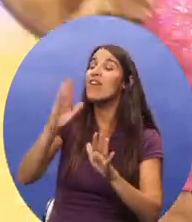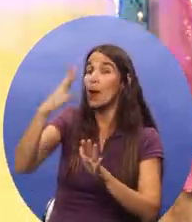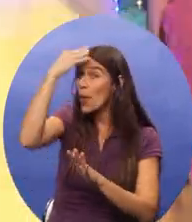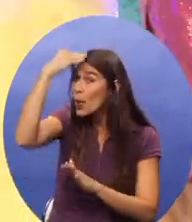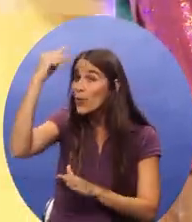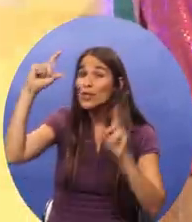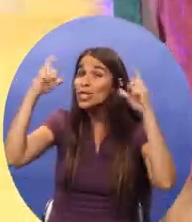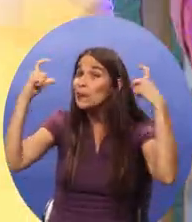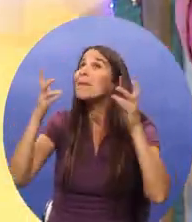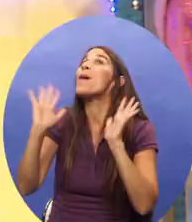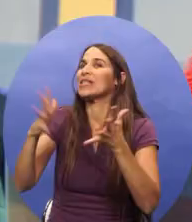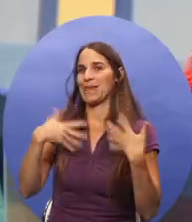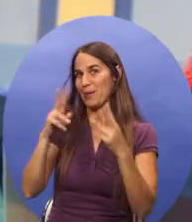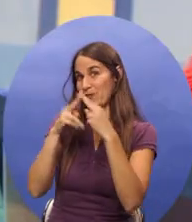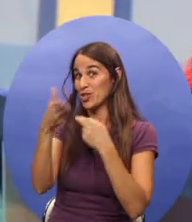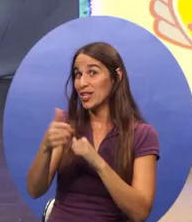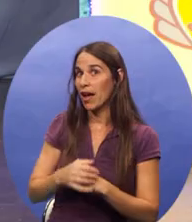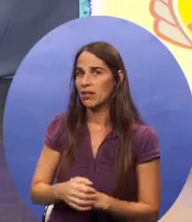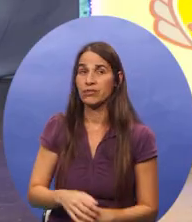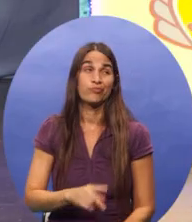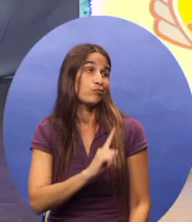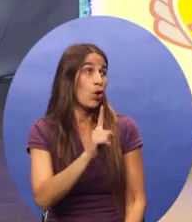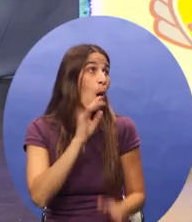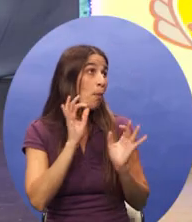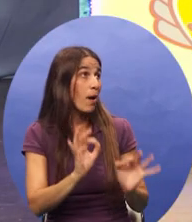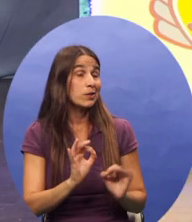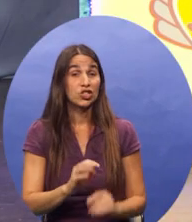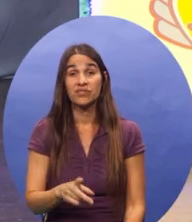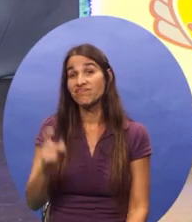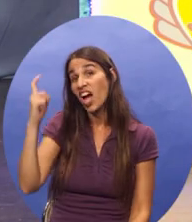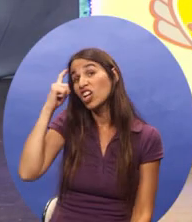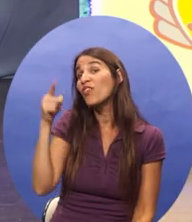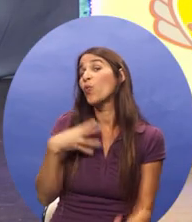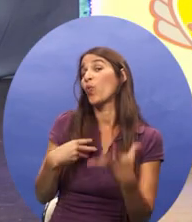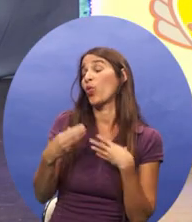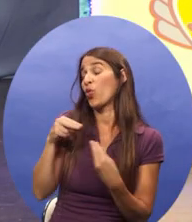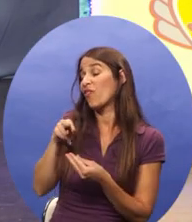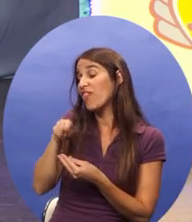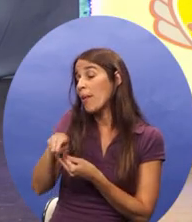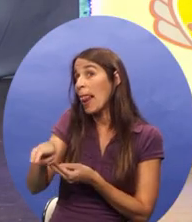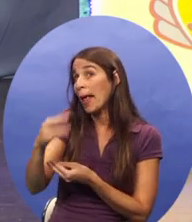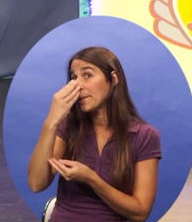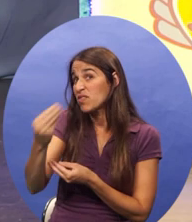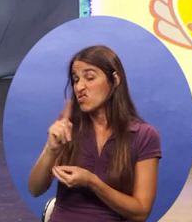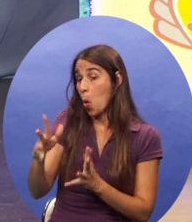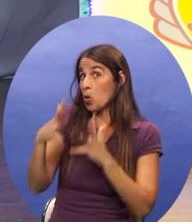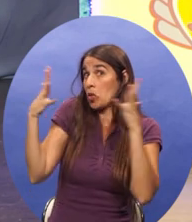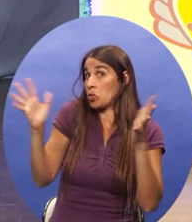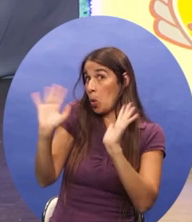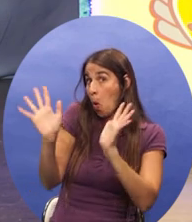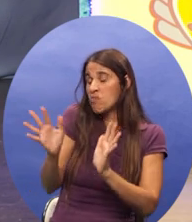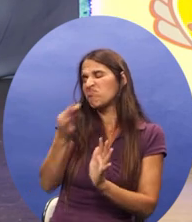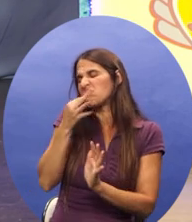ושבתאי מאוד שמחים לפגוש אותך. לא ממש. חשבנו שזה דוב נמלים. הוא גם לא כזה גדול. בהחלט עדיף